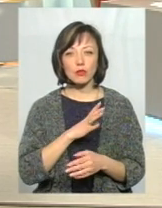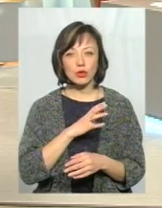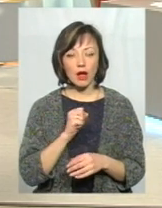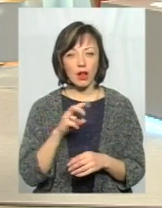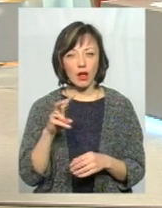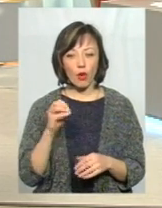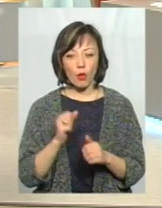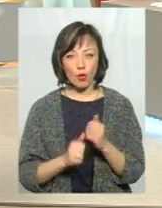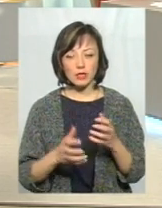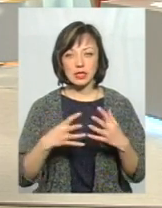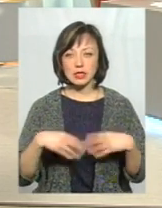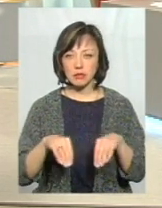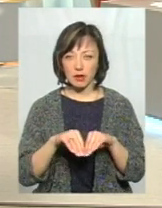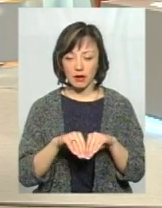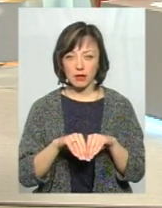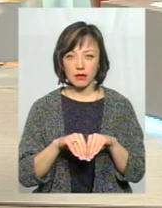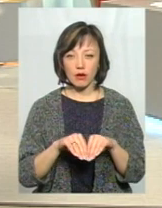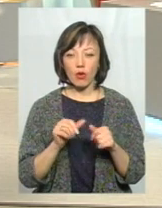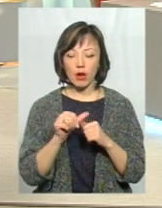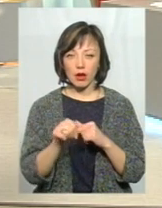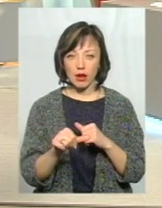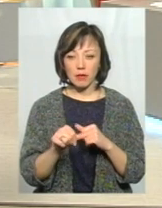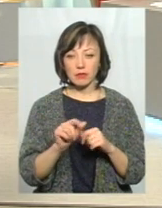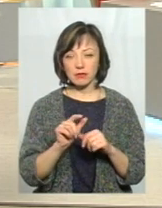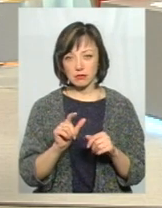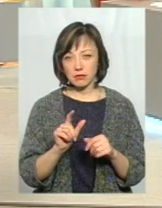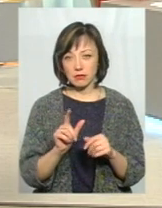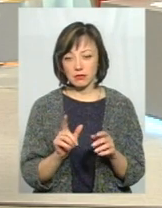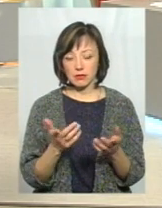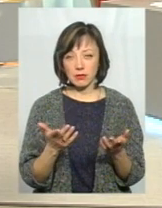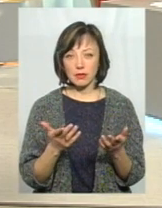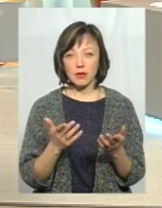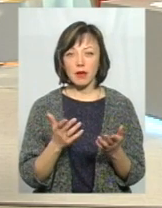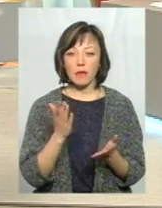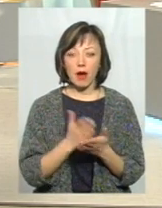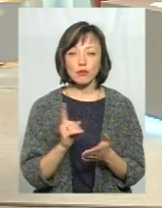Але кожна сім'я окрема одиниця, да, і маємо те, що маємо.